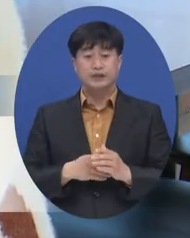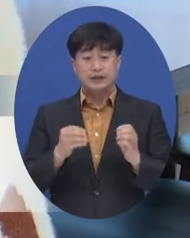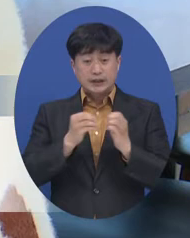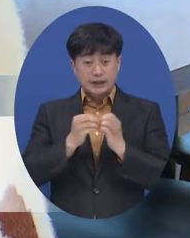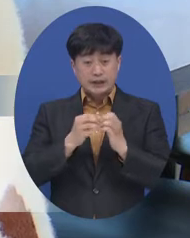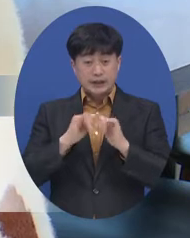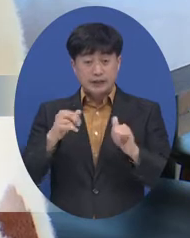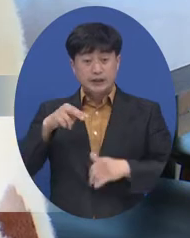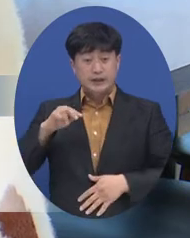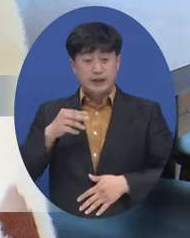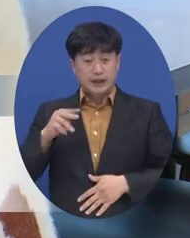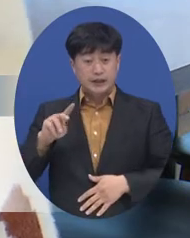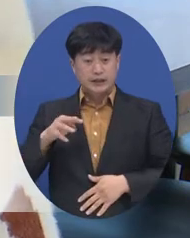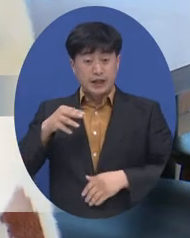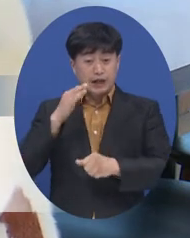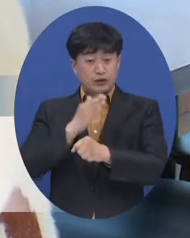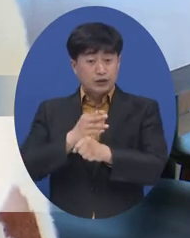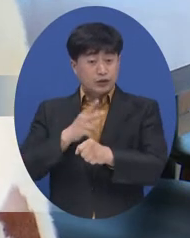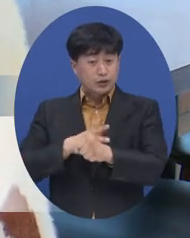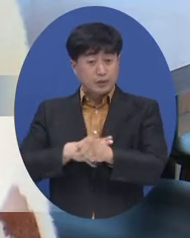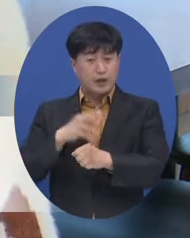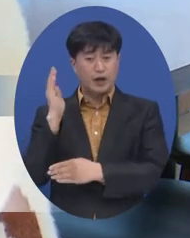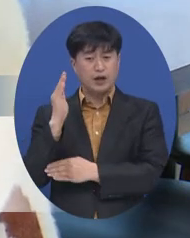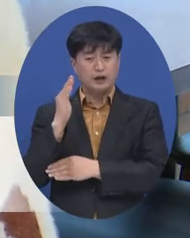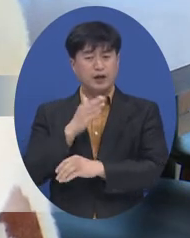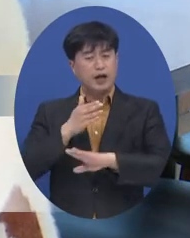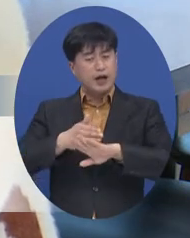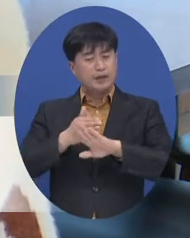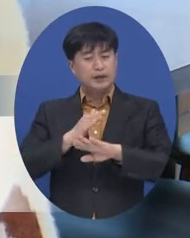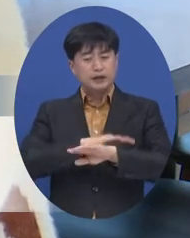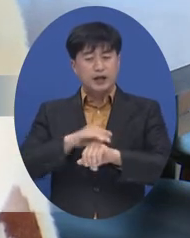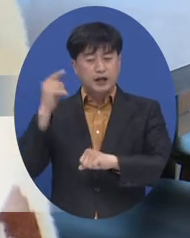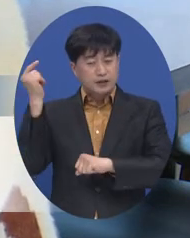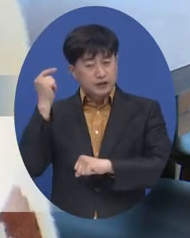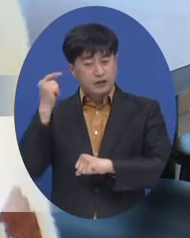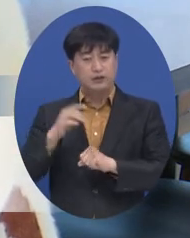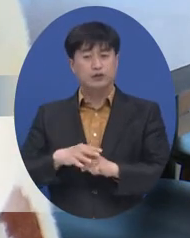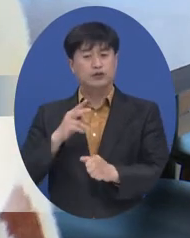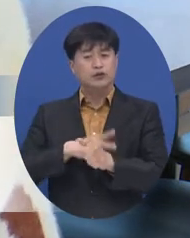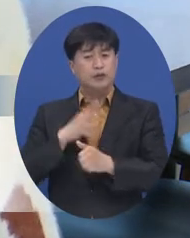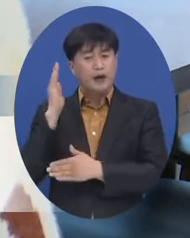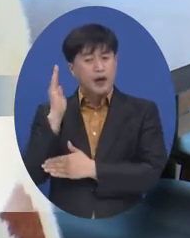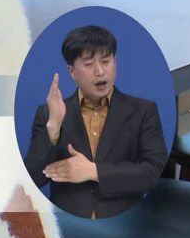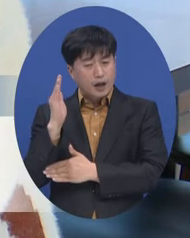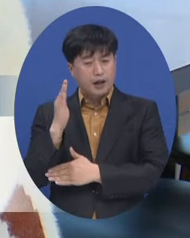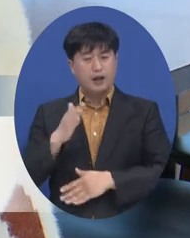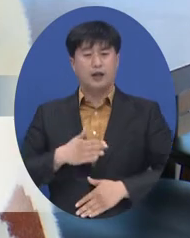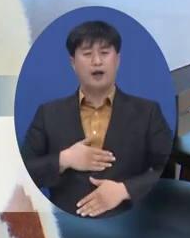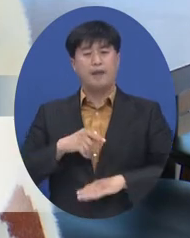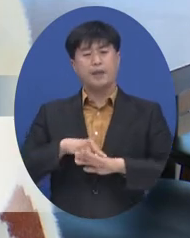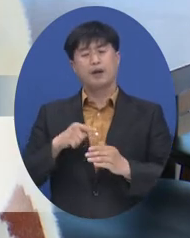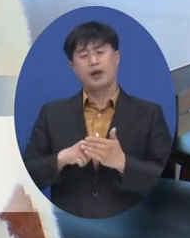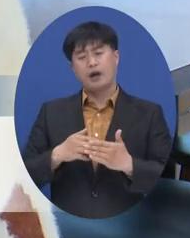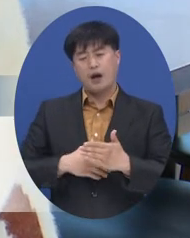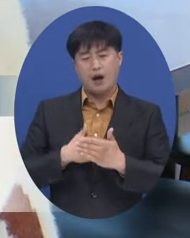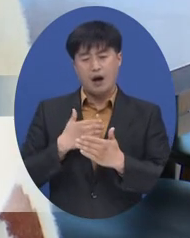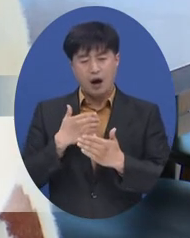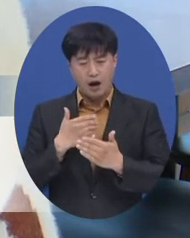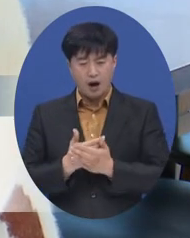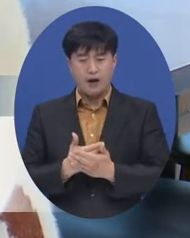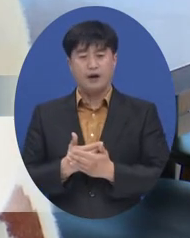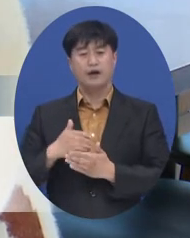신달자 선생님 강의를 정말 정말 감사하게 잘 들었습니다. 선생님 강의가